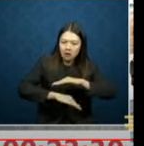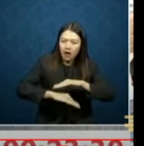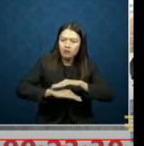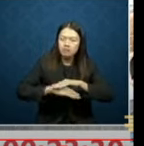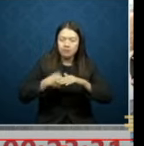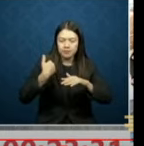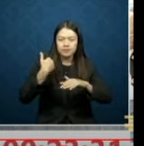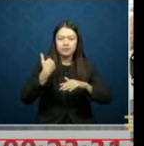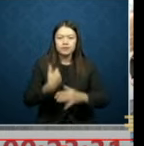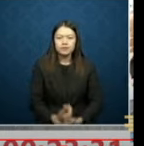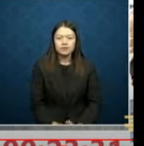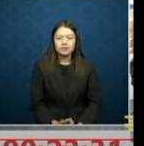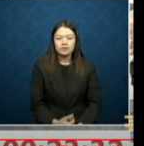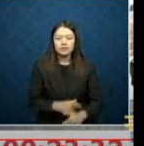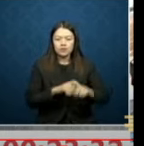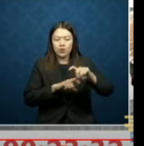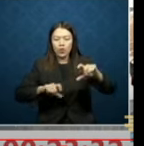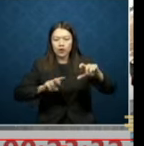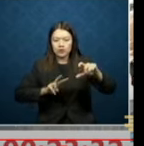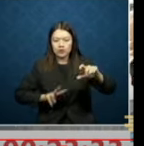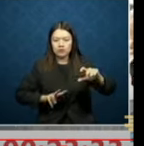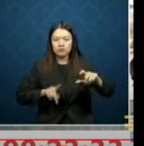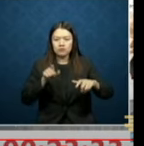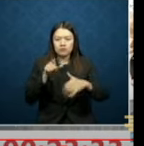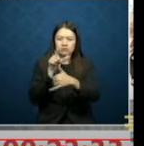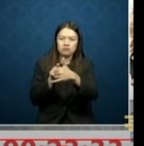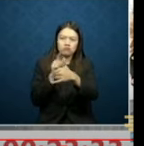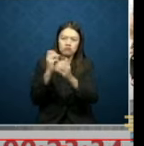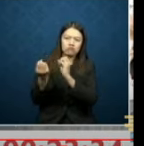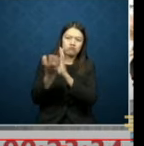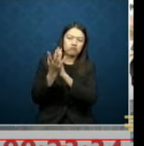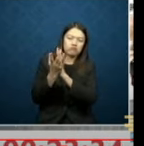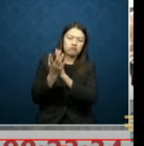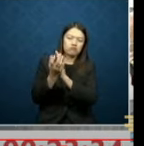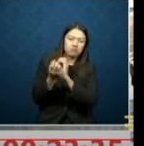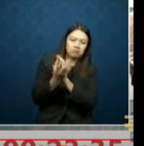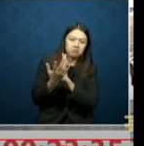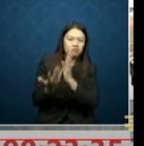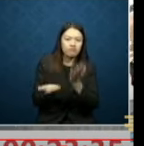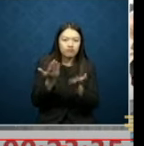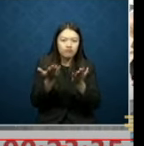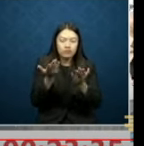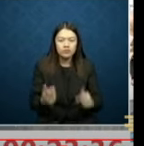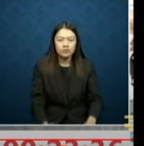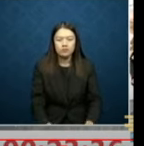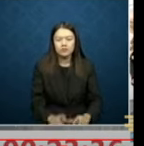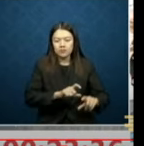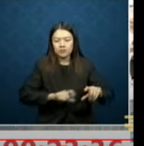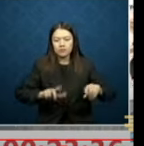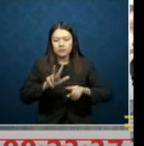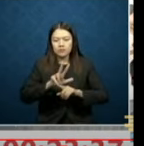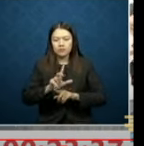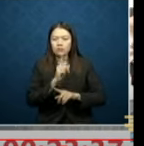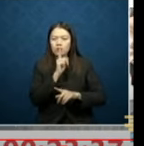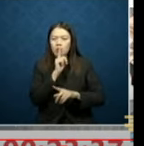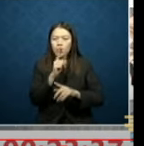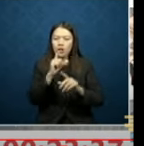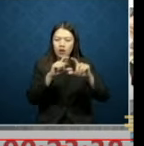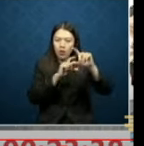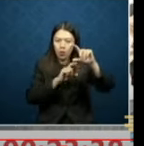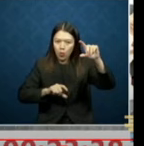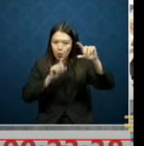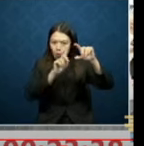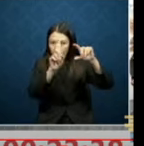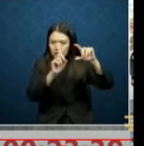พยานหลักฐานวรรค2บอกผู้กล่าวหาจะเป็นผู้เสียหายหรือไม่ใช่ผู้เสียหายก็ได้วรรค3บอกการกล่าวหาตามวรรค1จะกระ